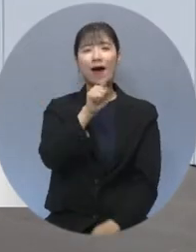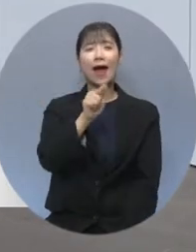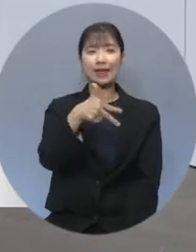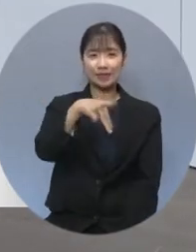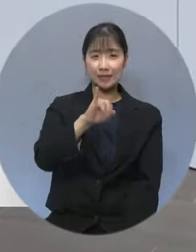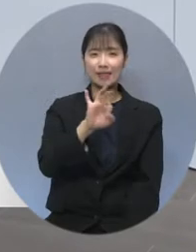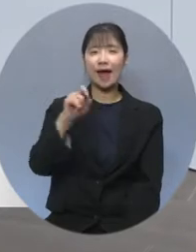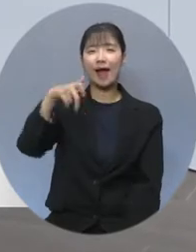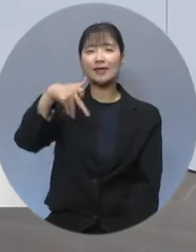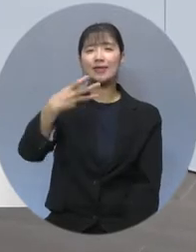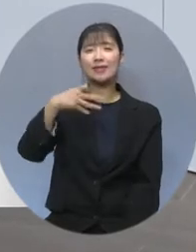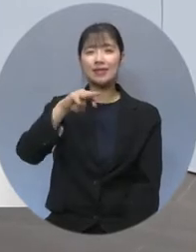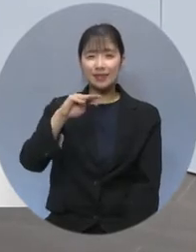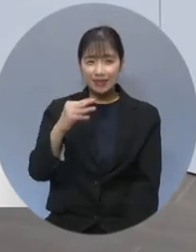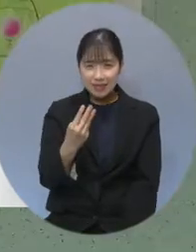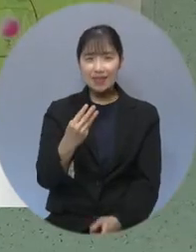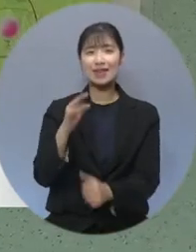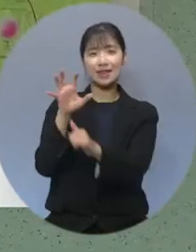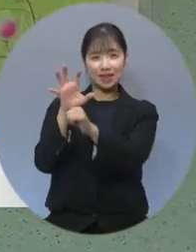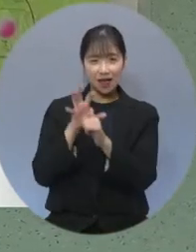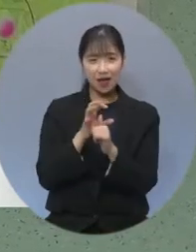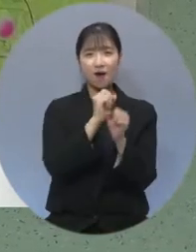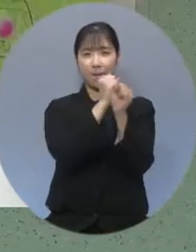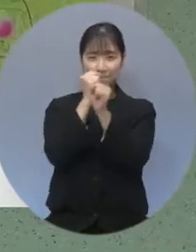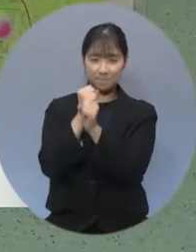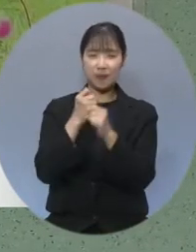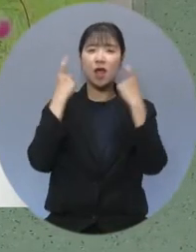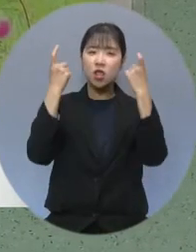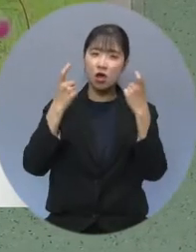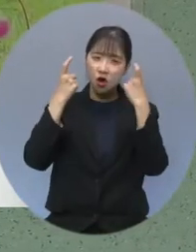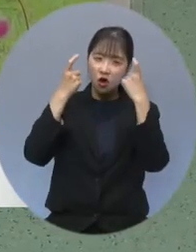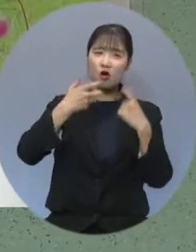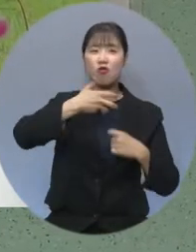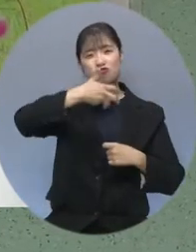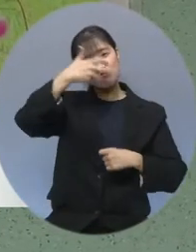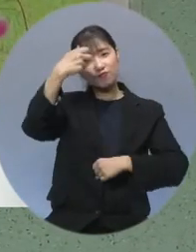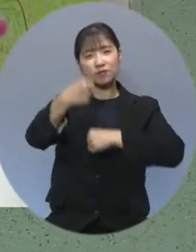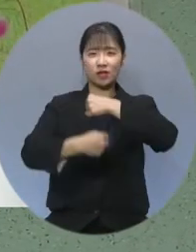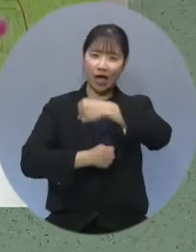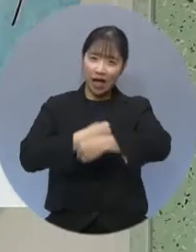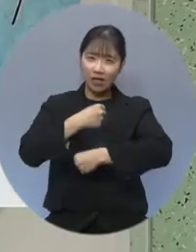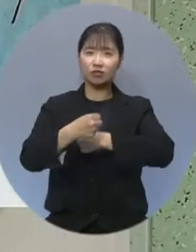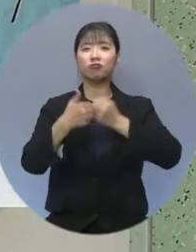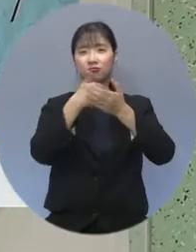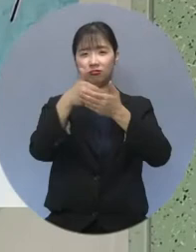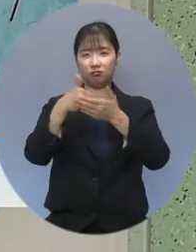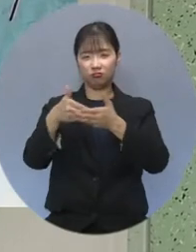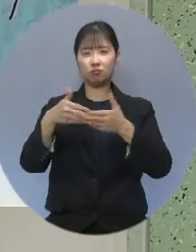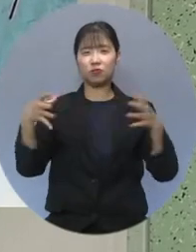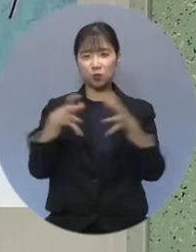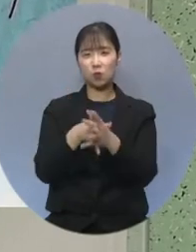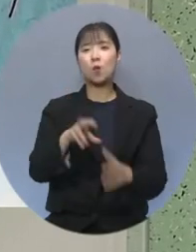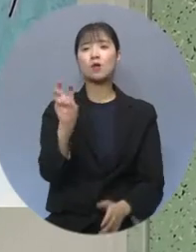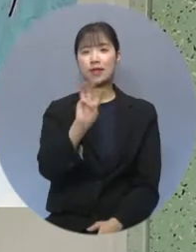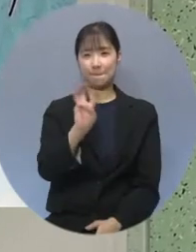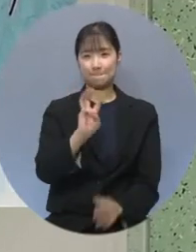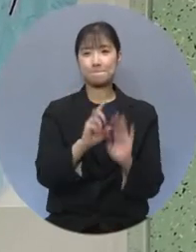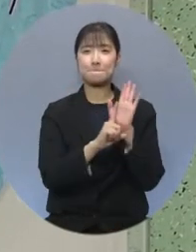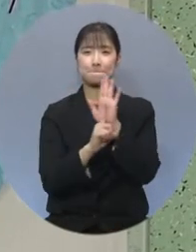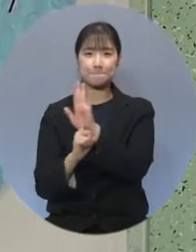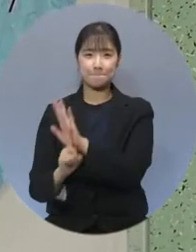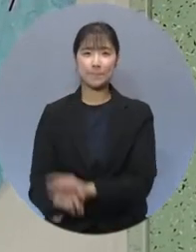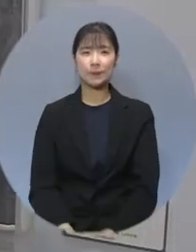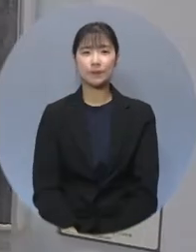등 혼합 재료를 사용한 오브제로 여행과 꿈꾸는 자유 등을 그려낸 작품 총 30여 점이 전시되고